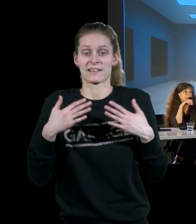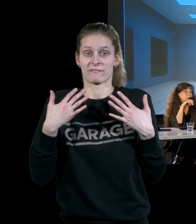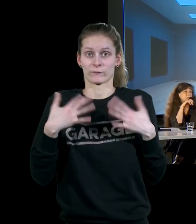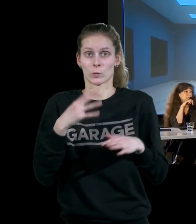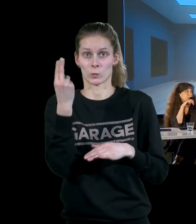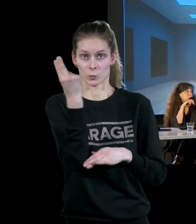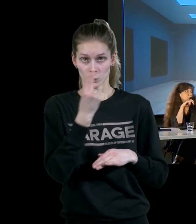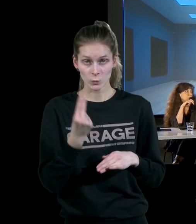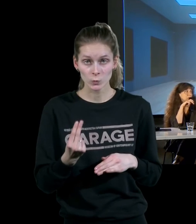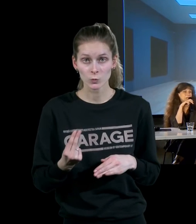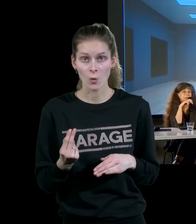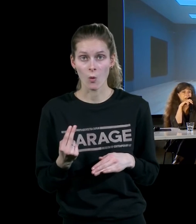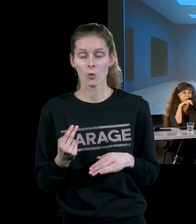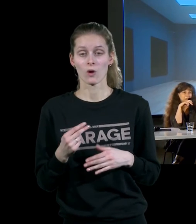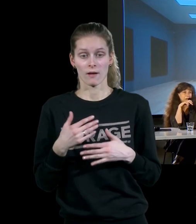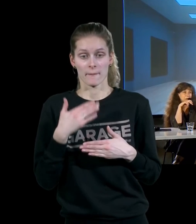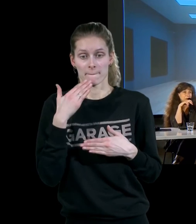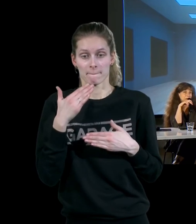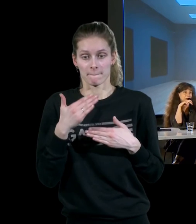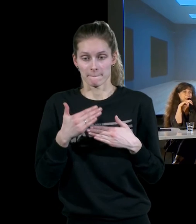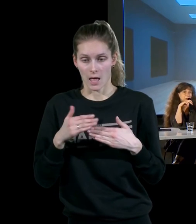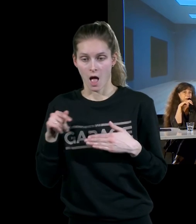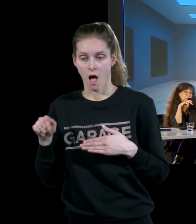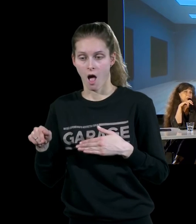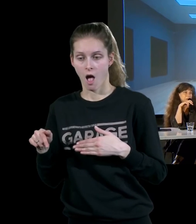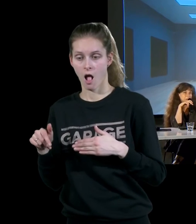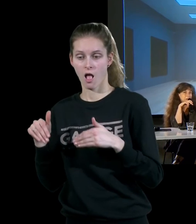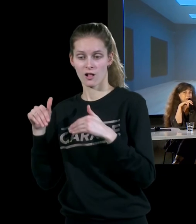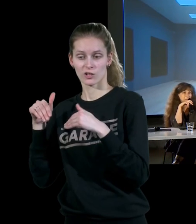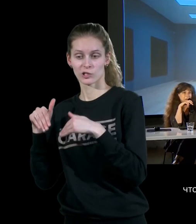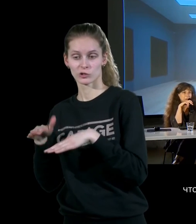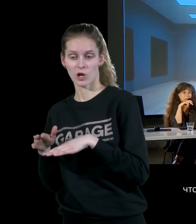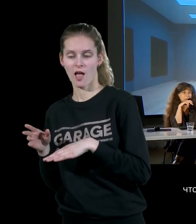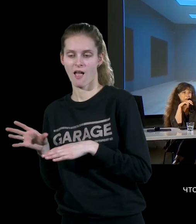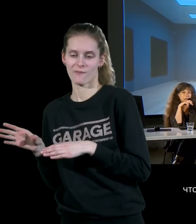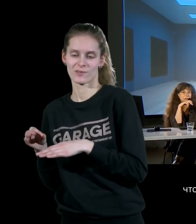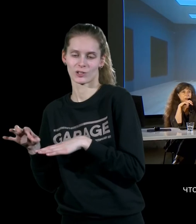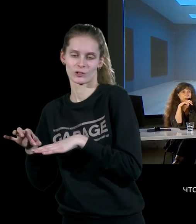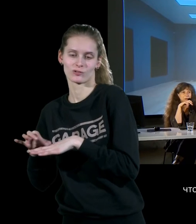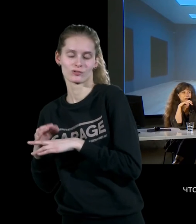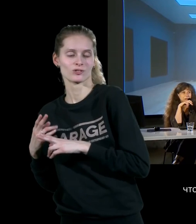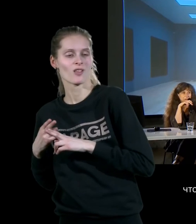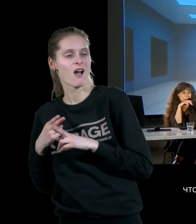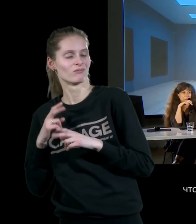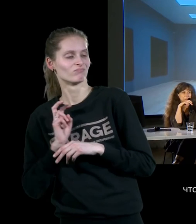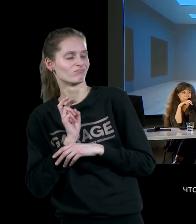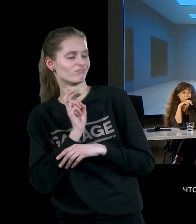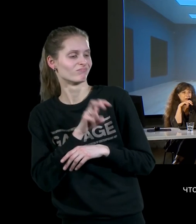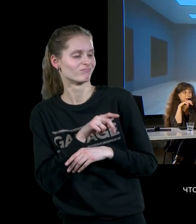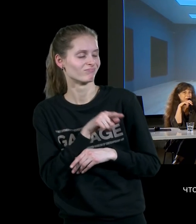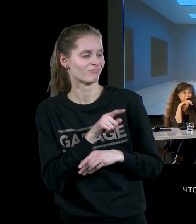своих картин, он решает со своей женой сходить и пообедать в этом ресторане, чтобы наконец понять, где будут висеть